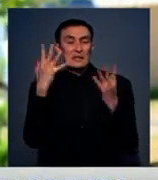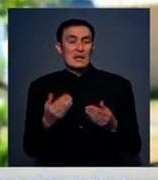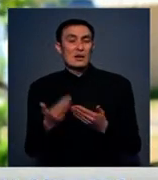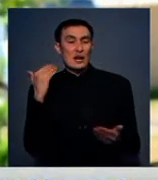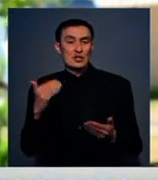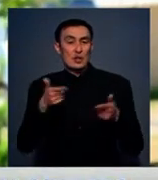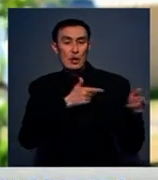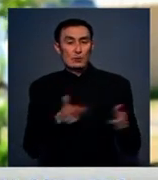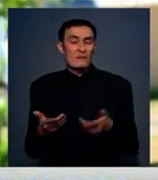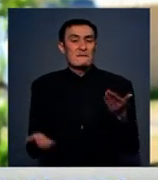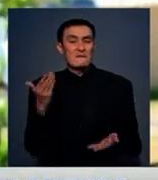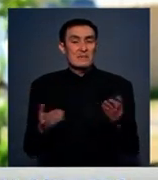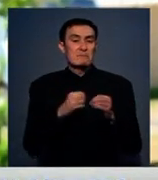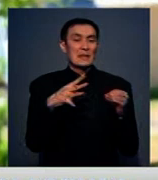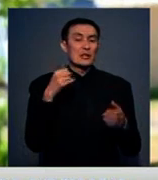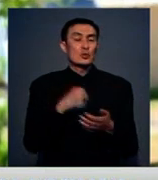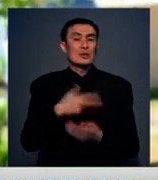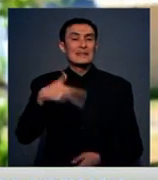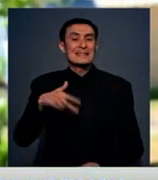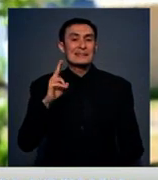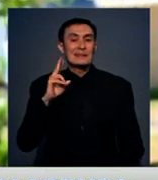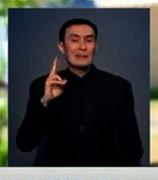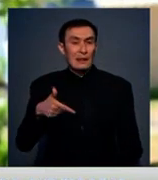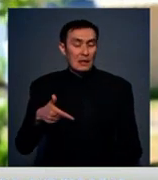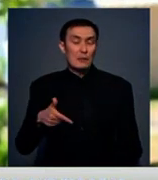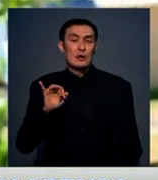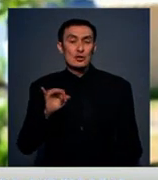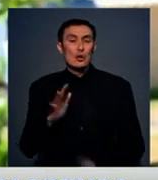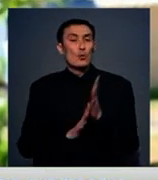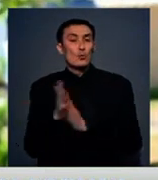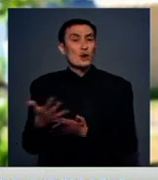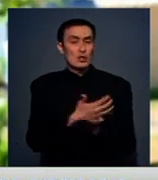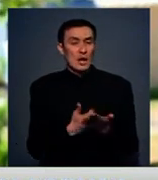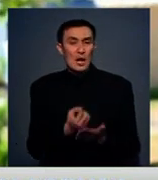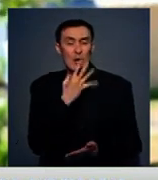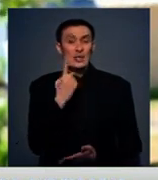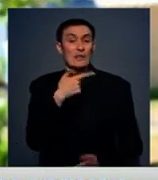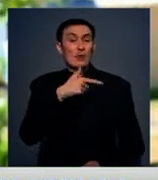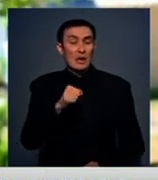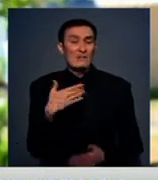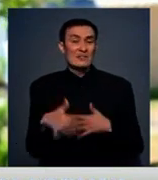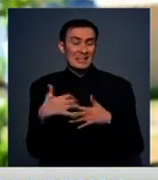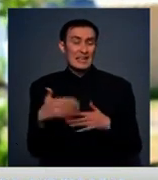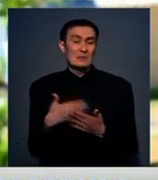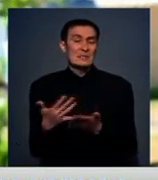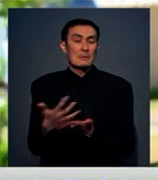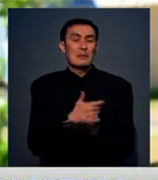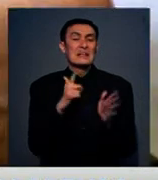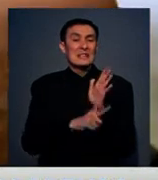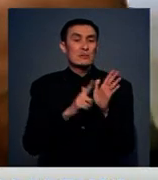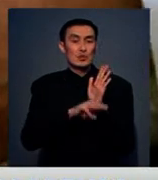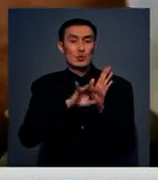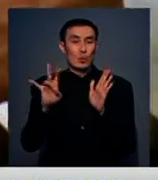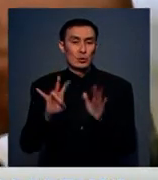Плоды достигают веса от 15 до 30 килограмм. И урожайность высокая. С гектара в среднем мы собрали около 70